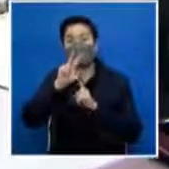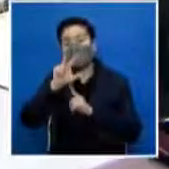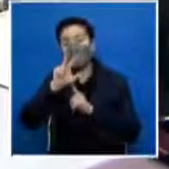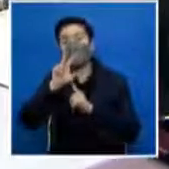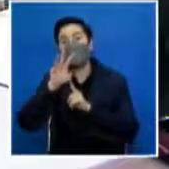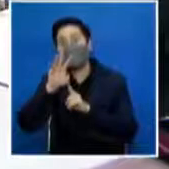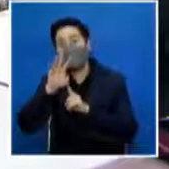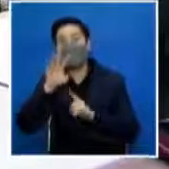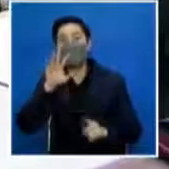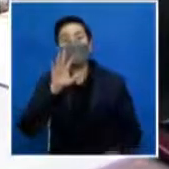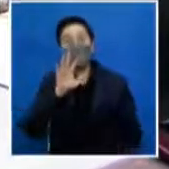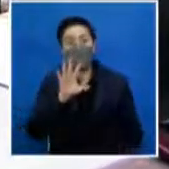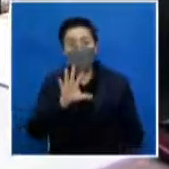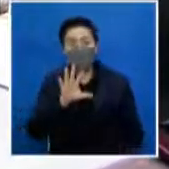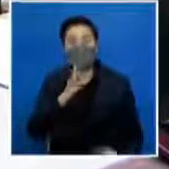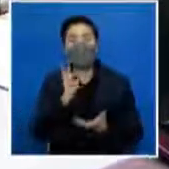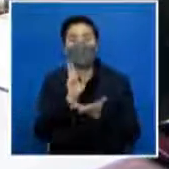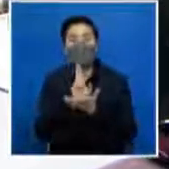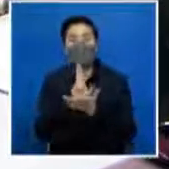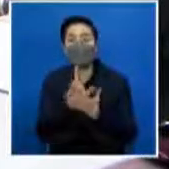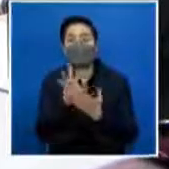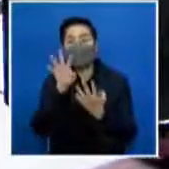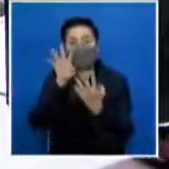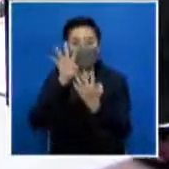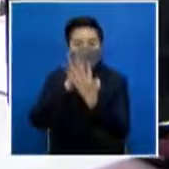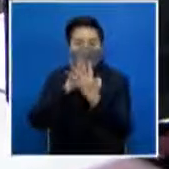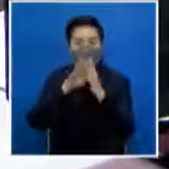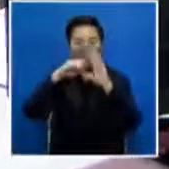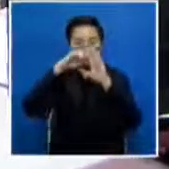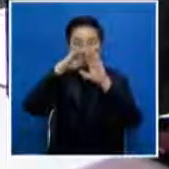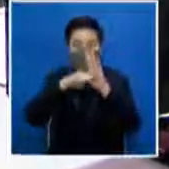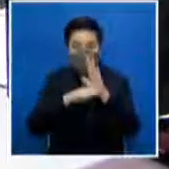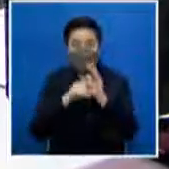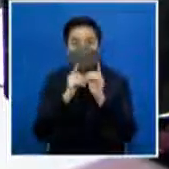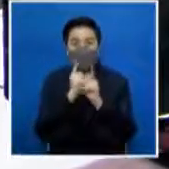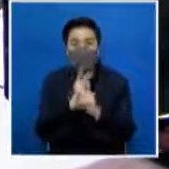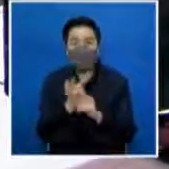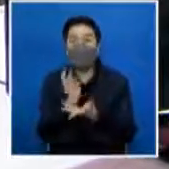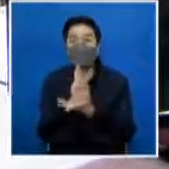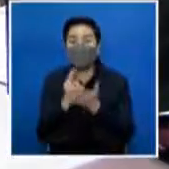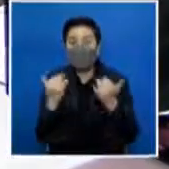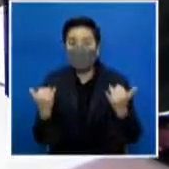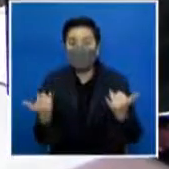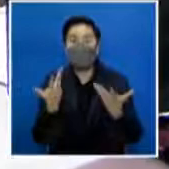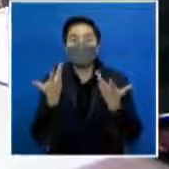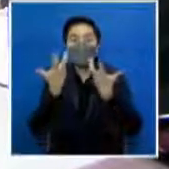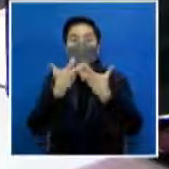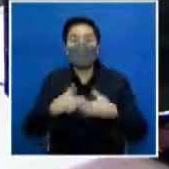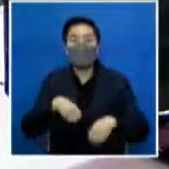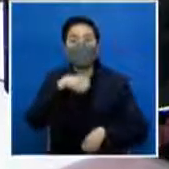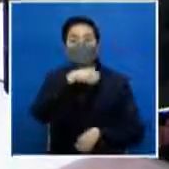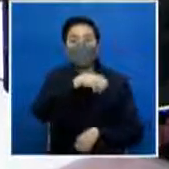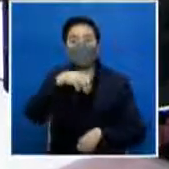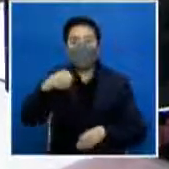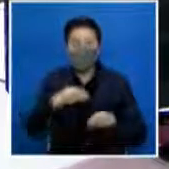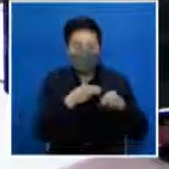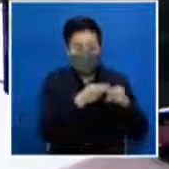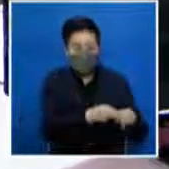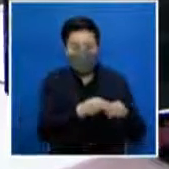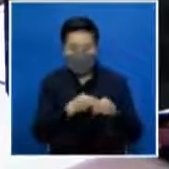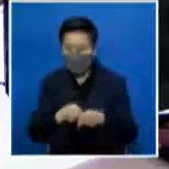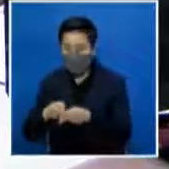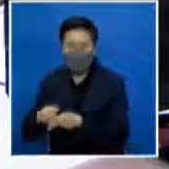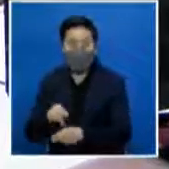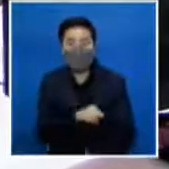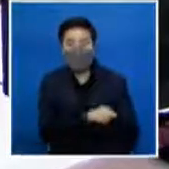3 4 5และรางวัลเลขท้าย4ตัวตามลำดับค่ะการออกรางวัลในครั้งนี้จะใช้เครื่องออกรางวัลไฟฟ้าอัตโนมัติทำการ